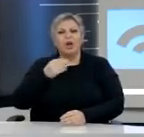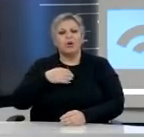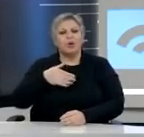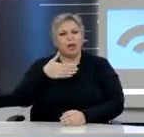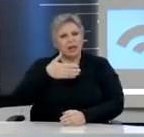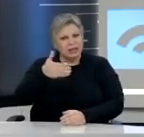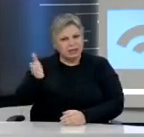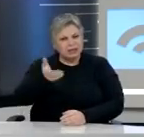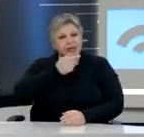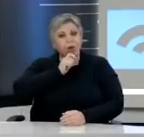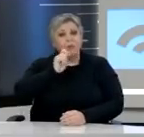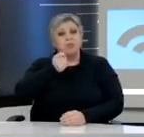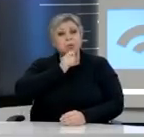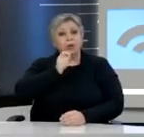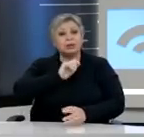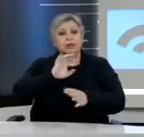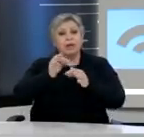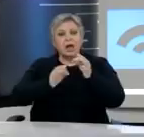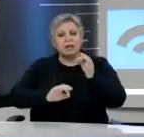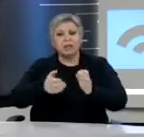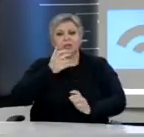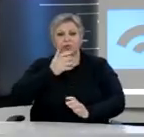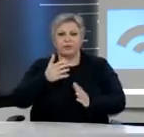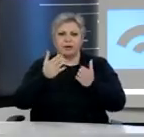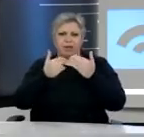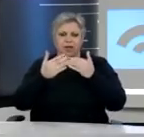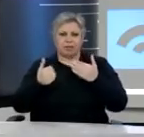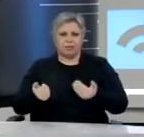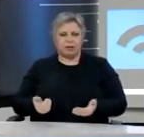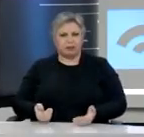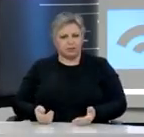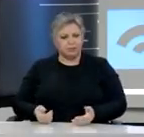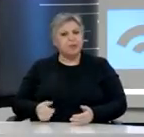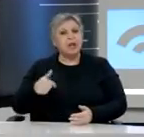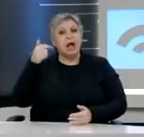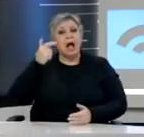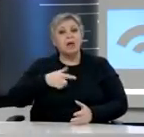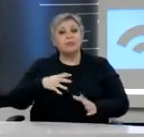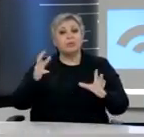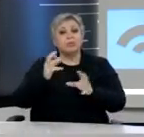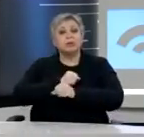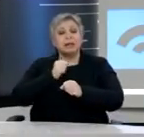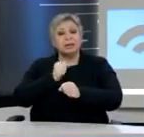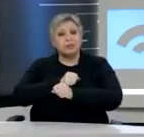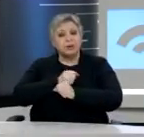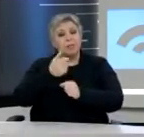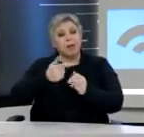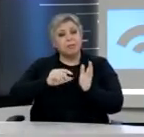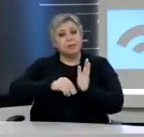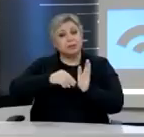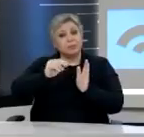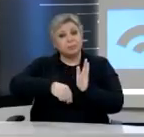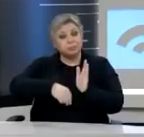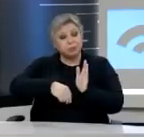στοιχειωδώς σοβαρή πολιτική ανάλυση ότι η έξοδος από τα μνημόνια έχει φέρει στην επιφάνεια ξανά τις βασικές διαχωριστικές